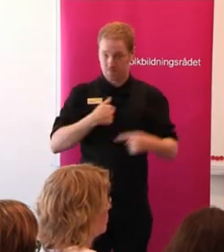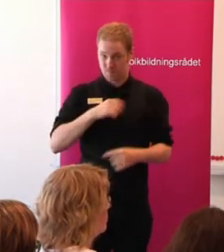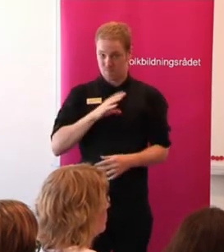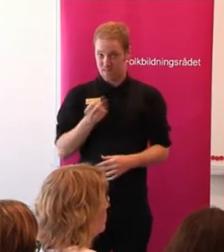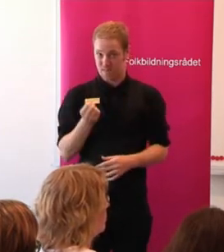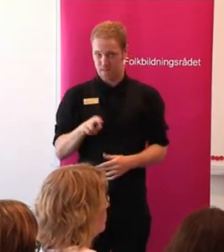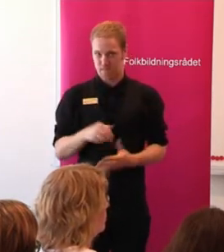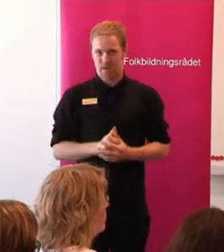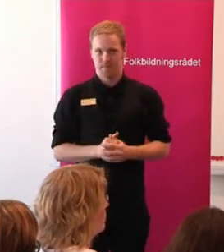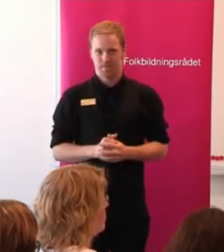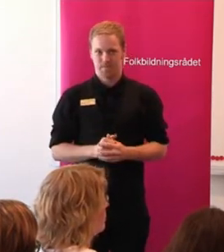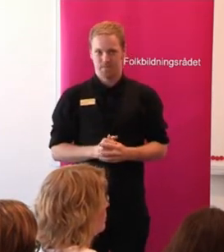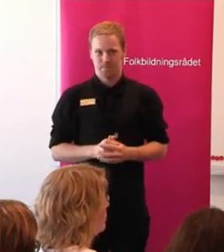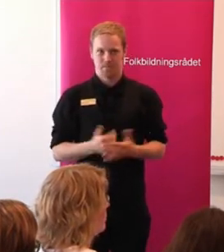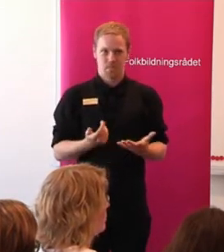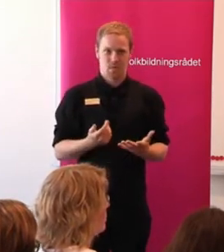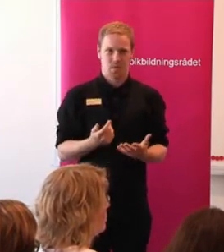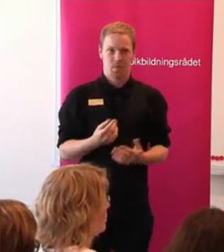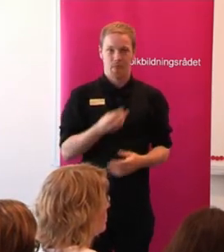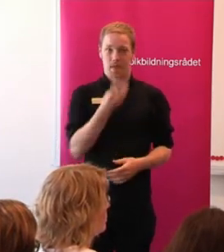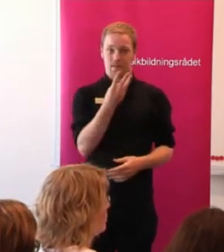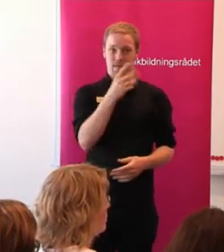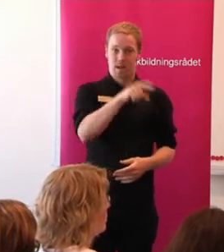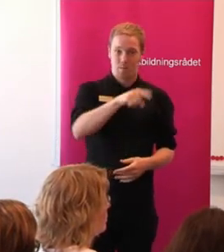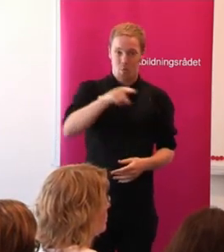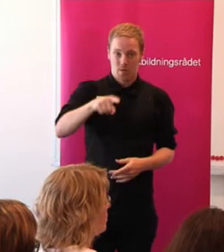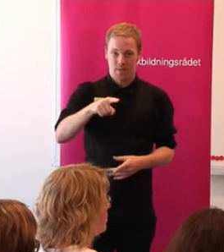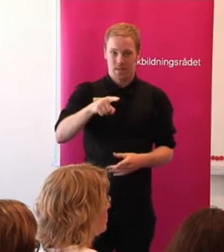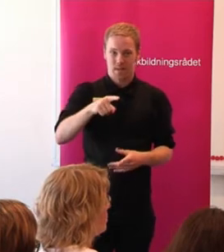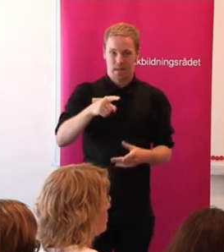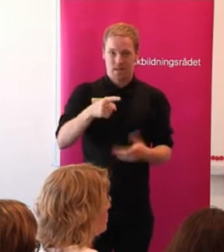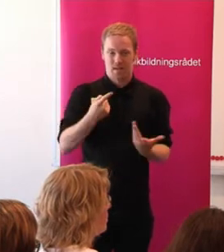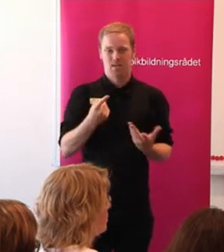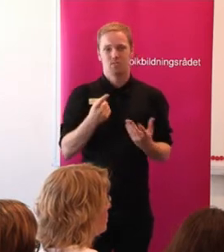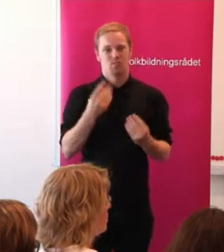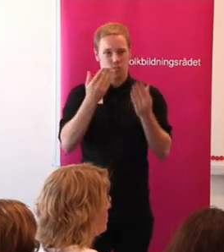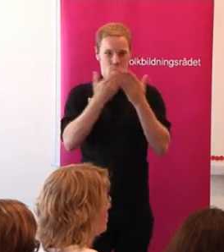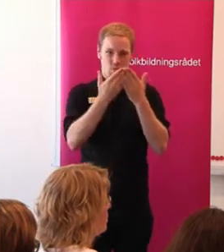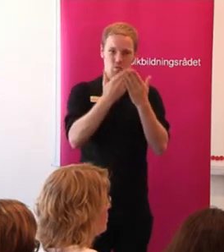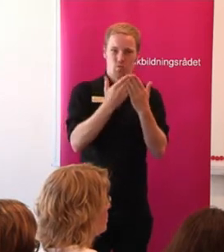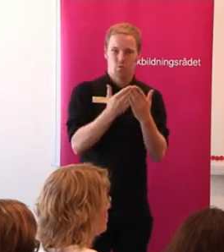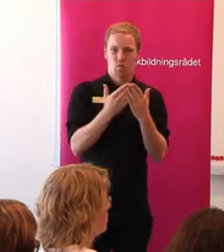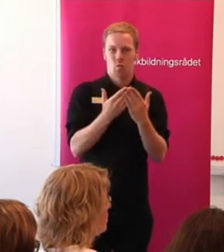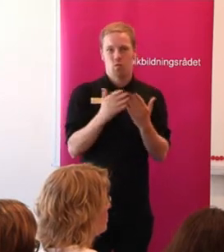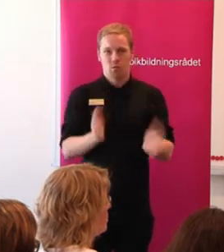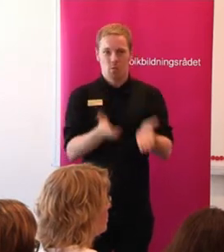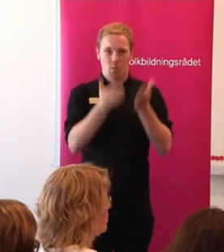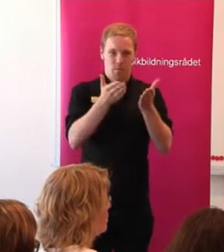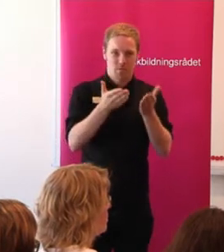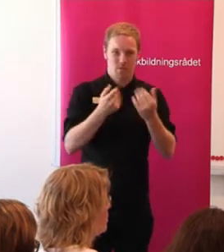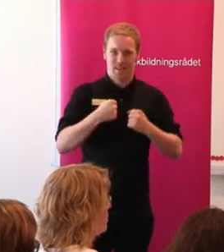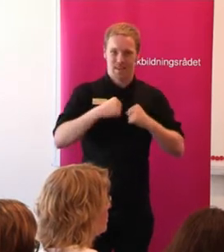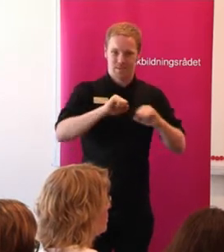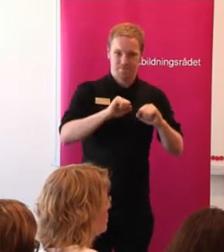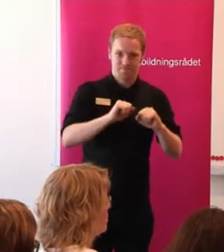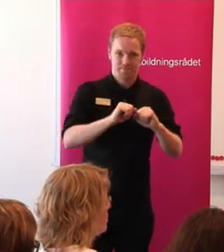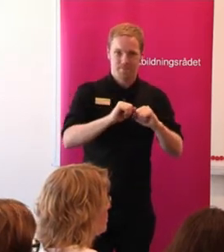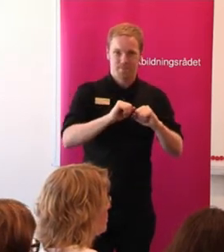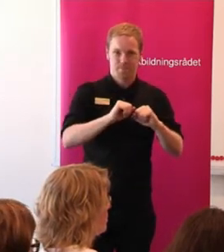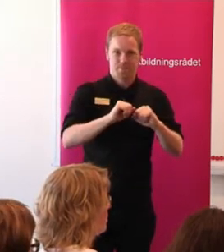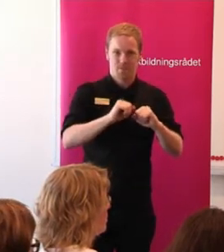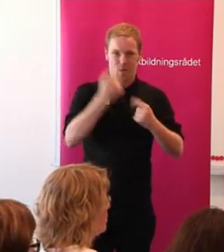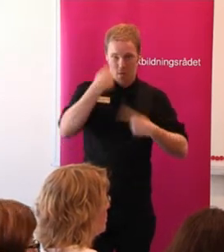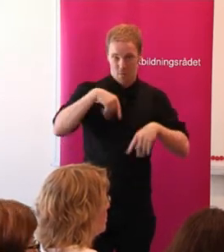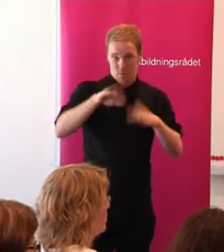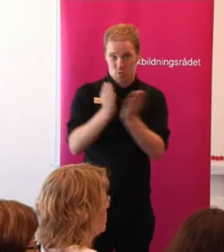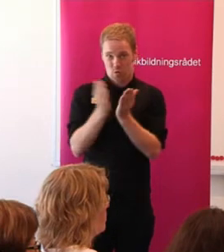Ja, 3 månader studiemotiverade insatser för de grupperna som kan. Folkhögskolan och Arbetsförmedlingen har inte jobbat tillsammans på